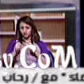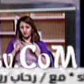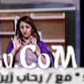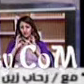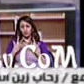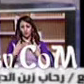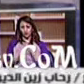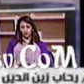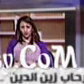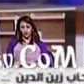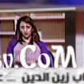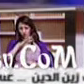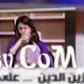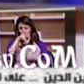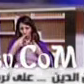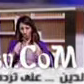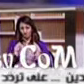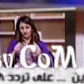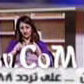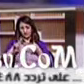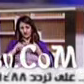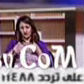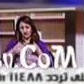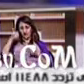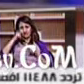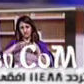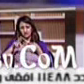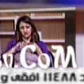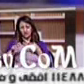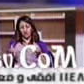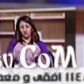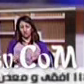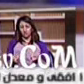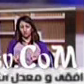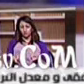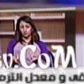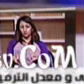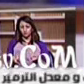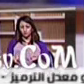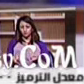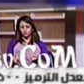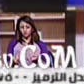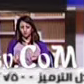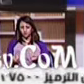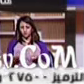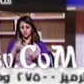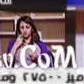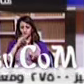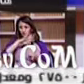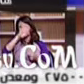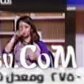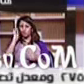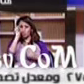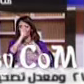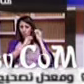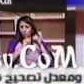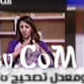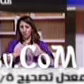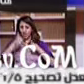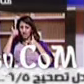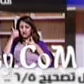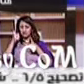ايه مدى قبولكم ليها طيب انا انا بس خليني اقول انه حضرتك بتقولي في مبادرات للتهدئه